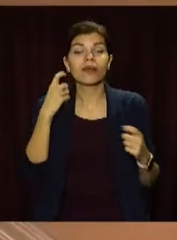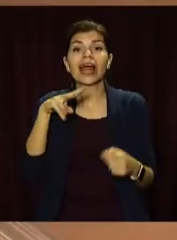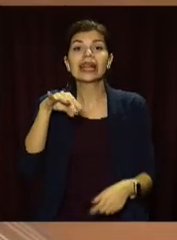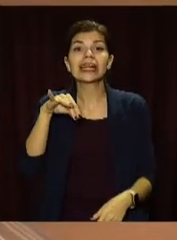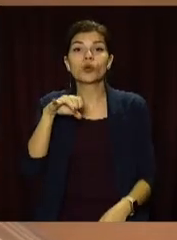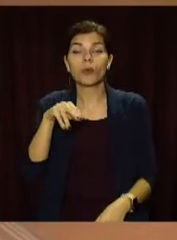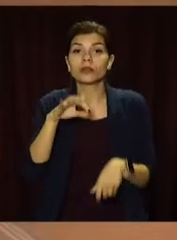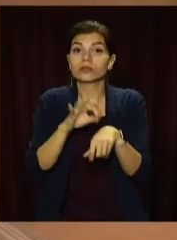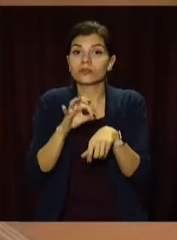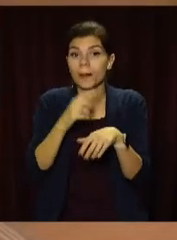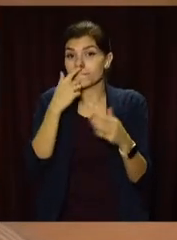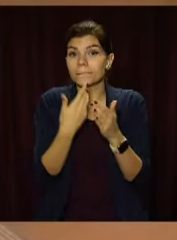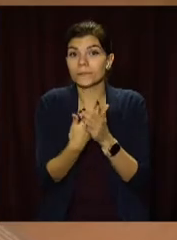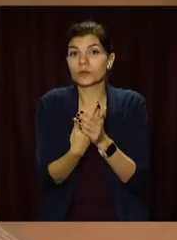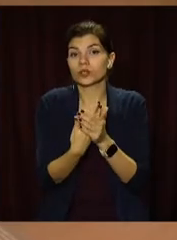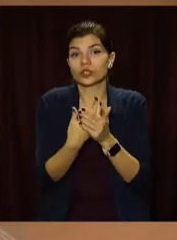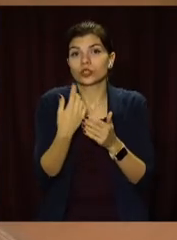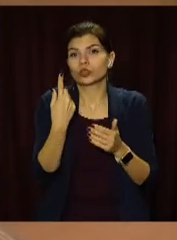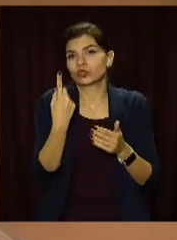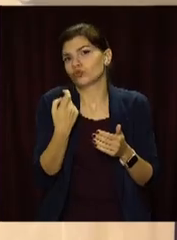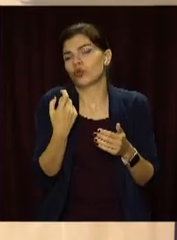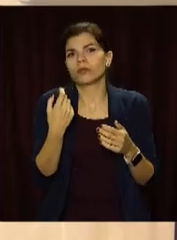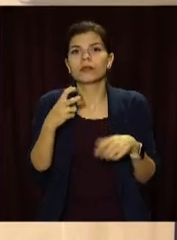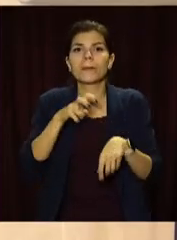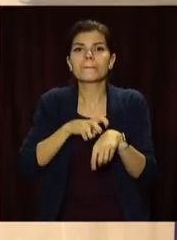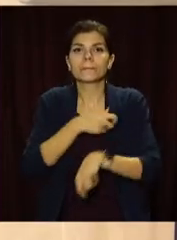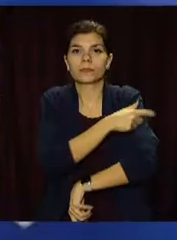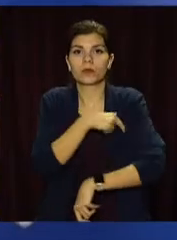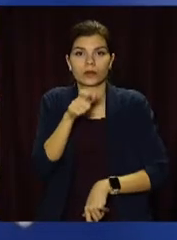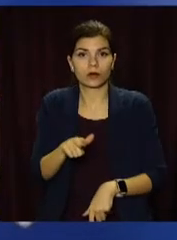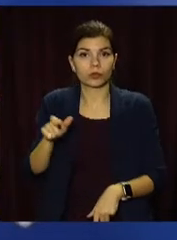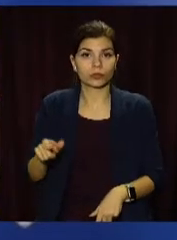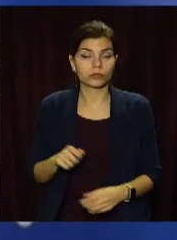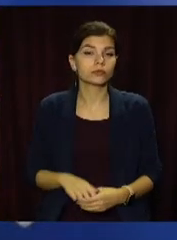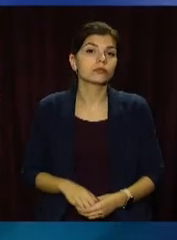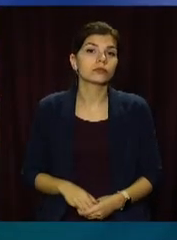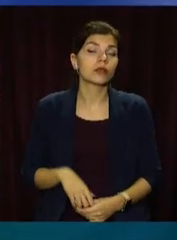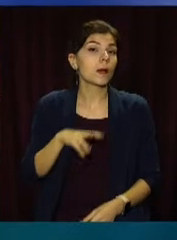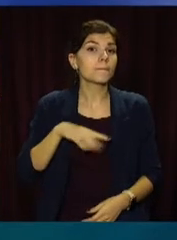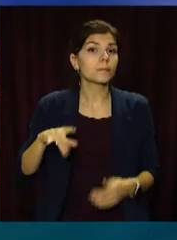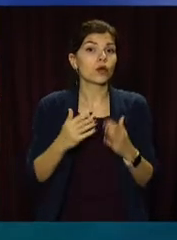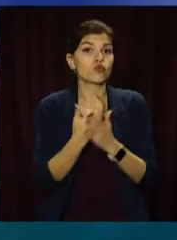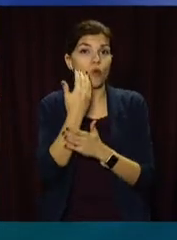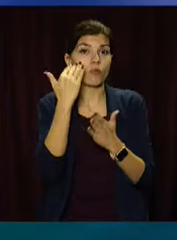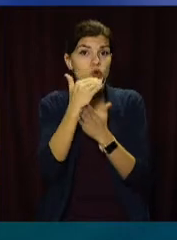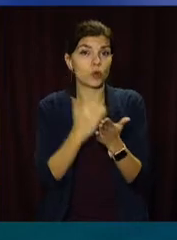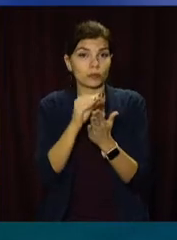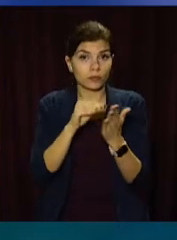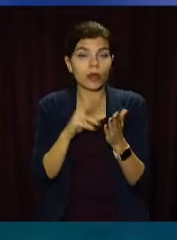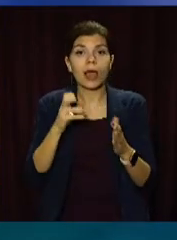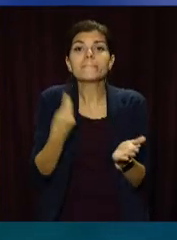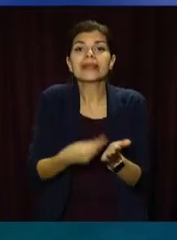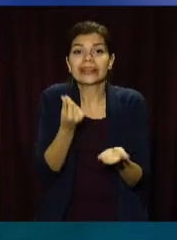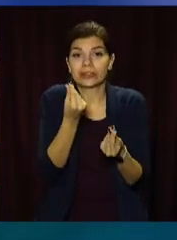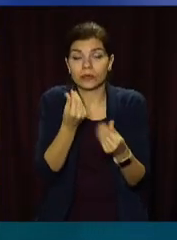листопаді на ковід захворіли майже сотня медпрацівників. Ми запроваджуємо програму матеріальної